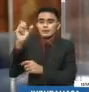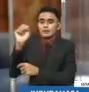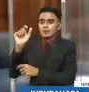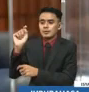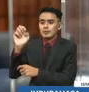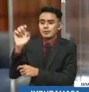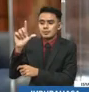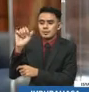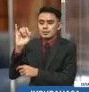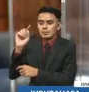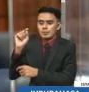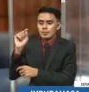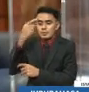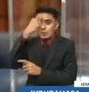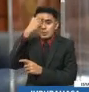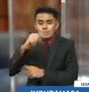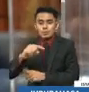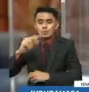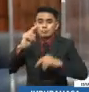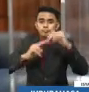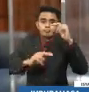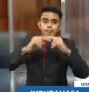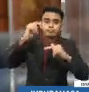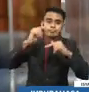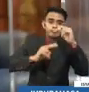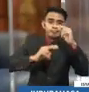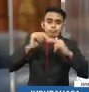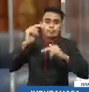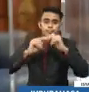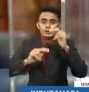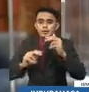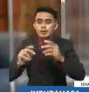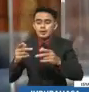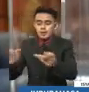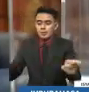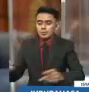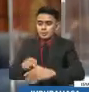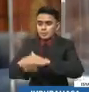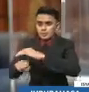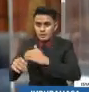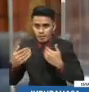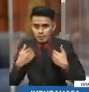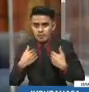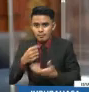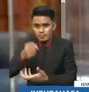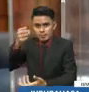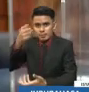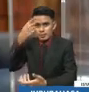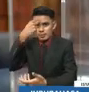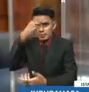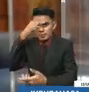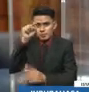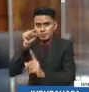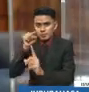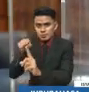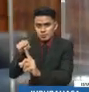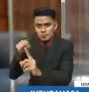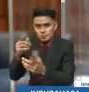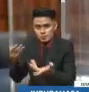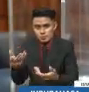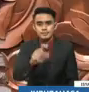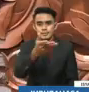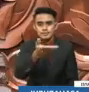satelit ini? Maknanya untuk membina receiver dan sebagainya di tempat-tempat yang terpencil. Adakah budget untuk tujuan ini? Saya tak sahaja untuk